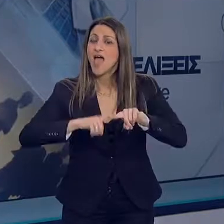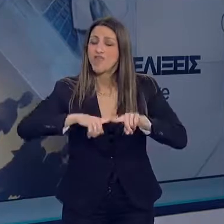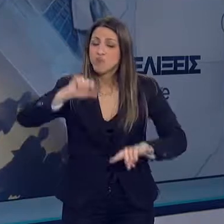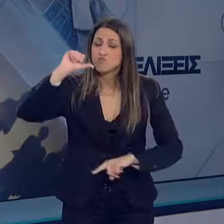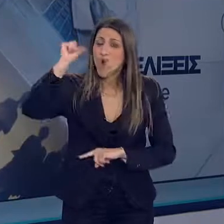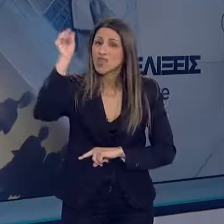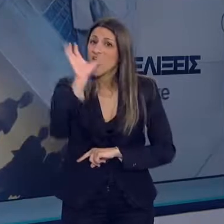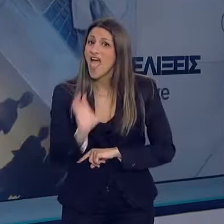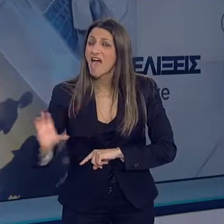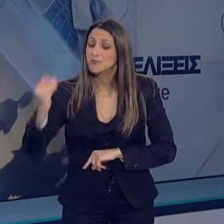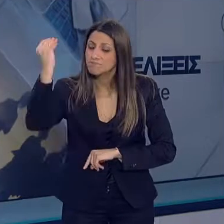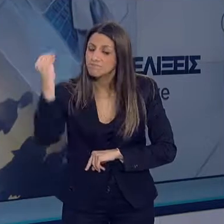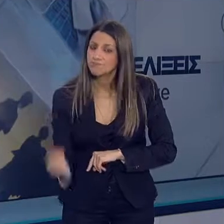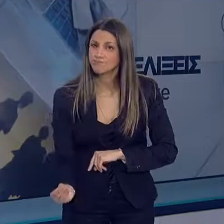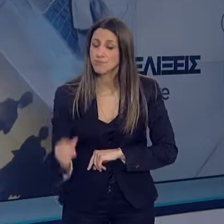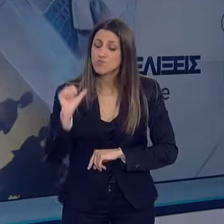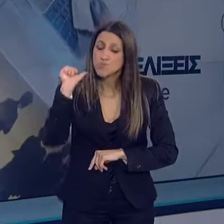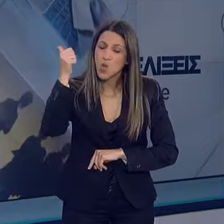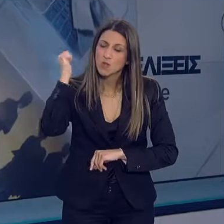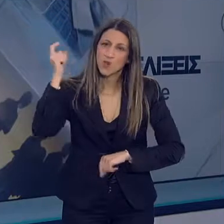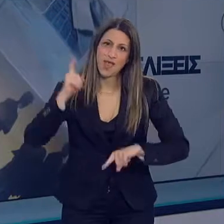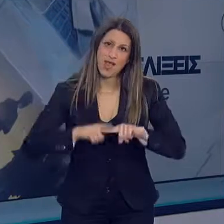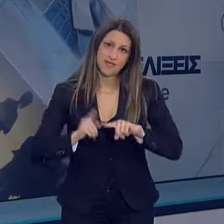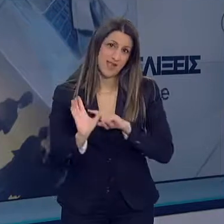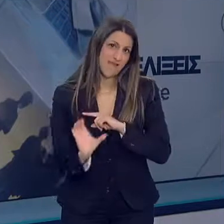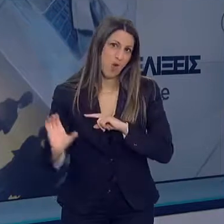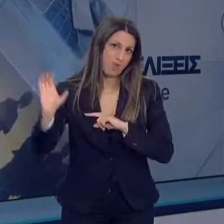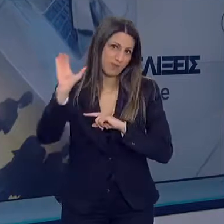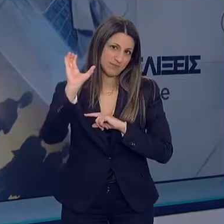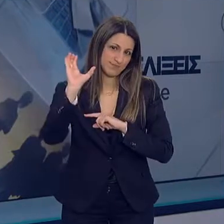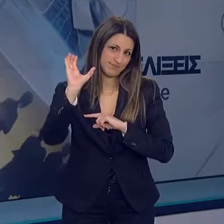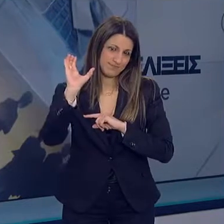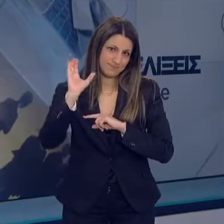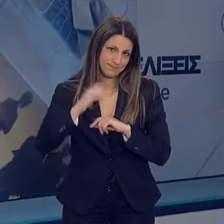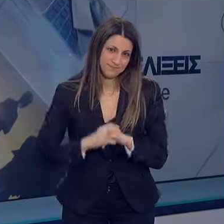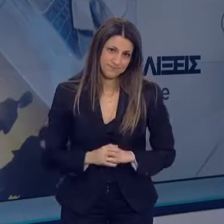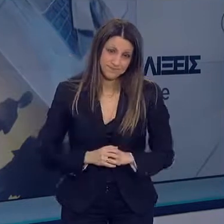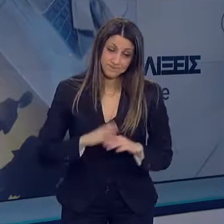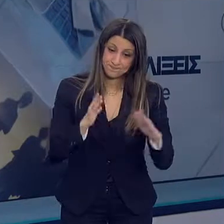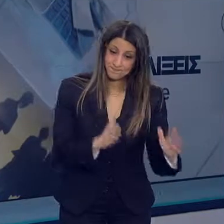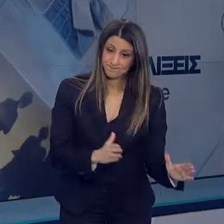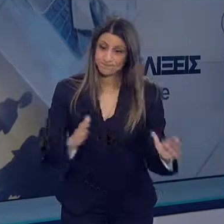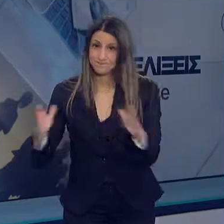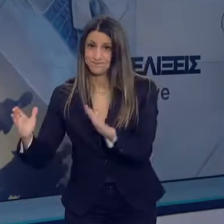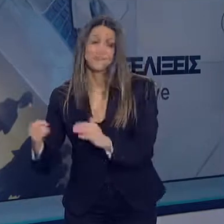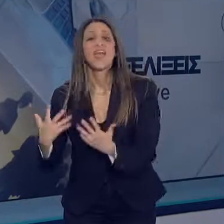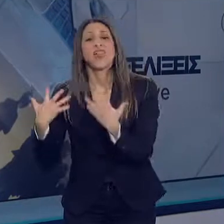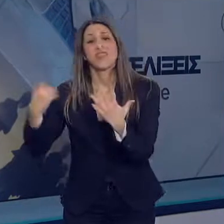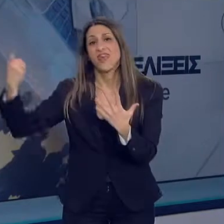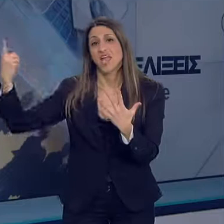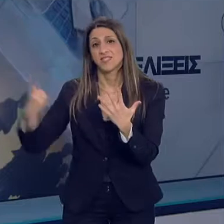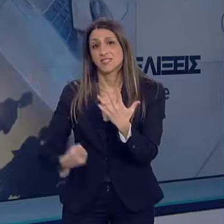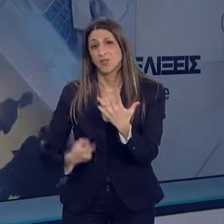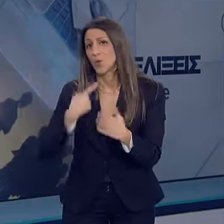που ξέρουν να μάχονται και ξέρουν να βγαίνουν νικητές. Την ίδια όμως στιγμή, ένα στους 10 συμπολίτες μας